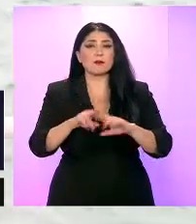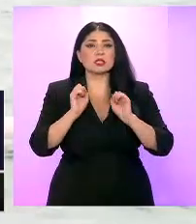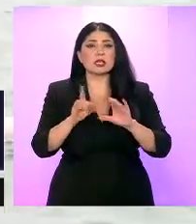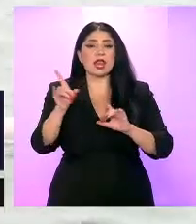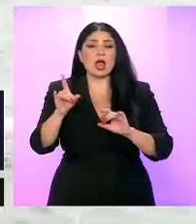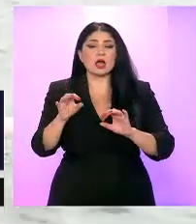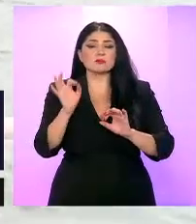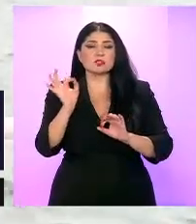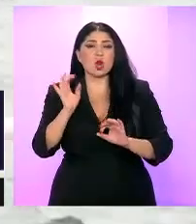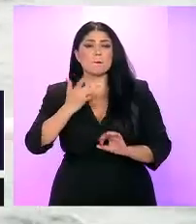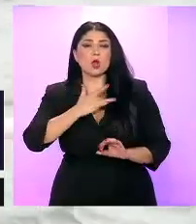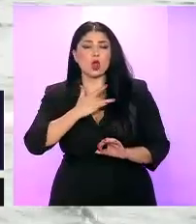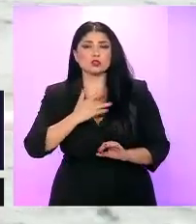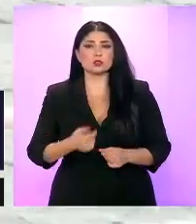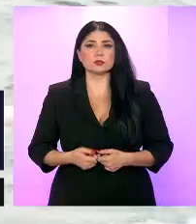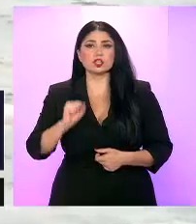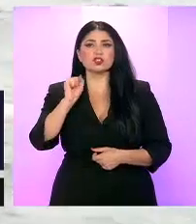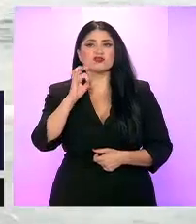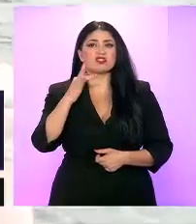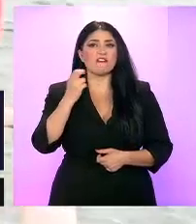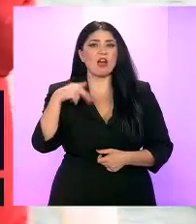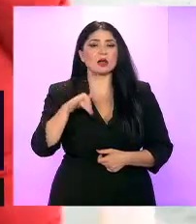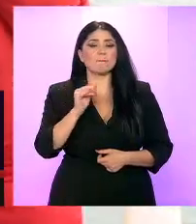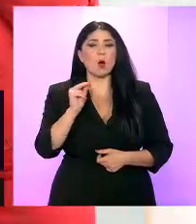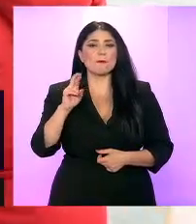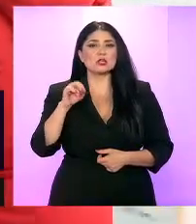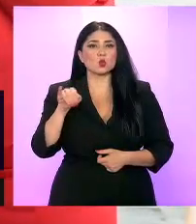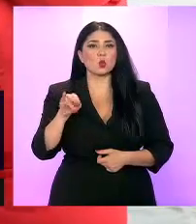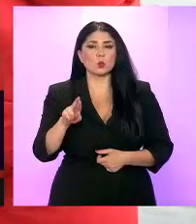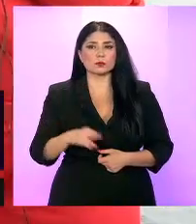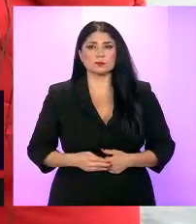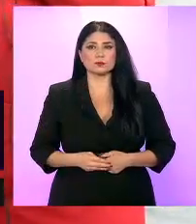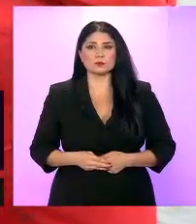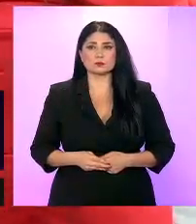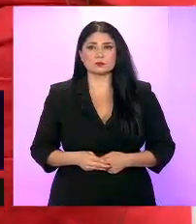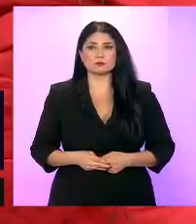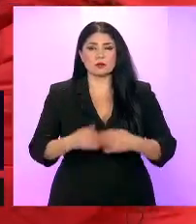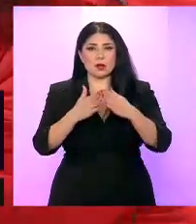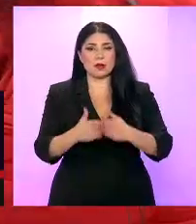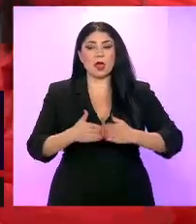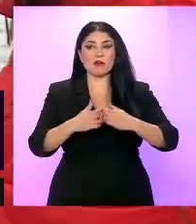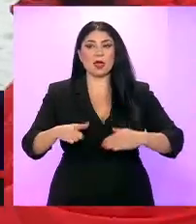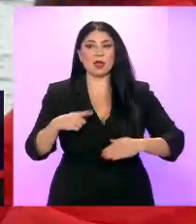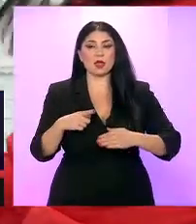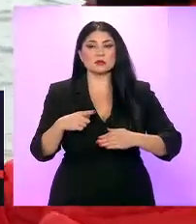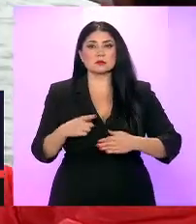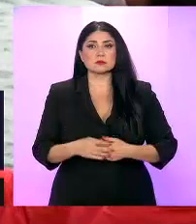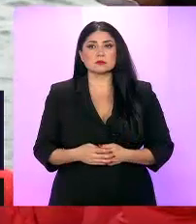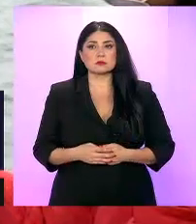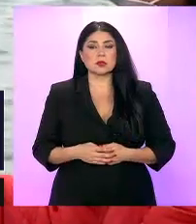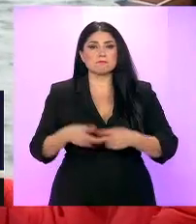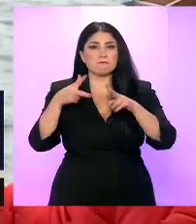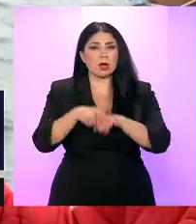la biologul Răzvan Popescu Mircen. Bun găsit! Ziua bună! Nava este eșuată din